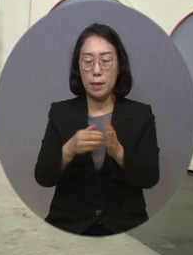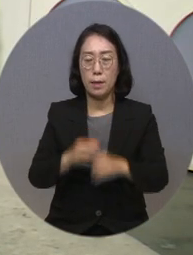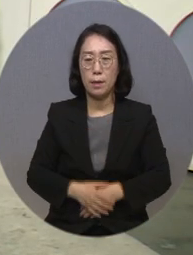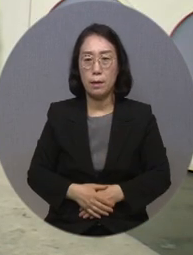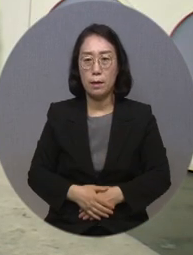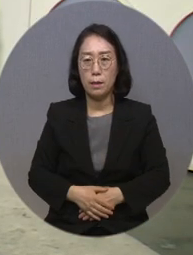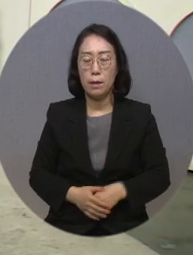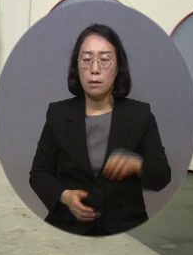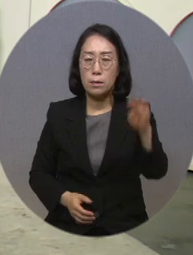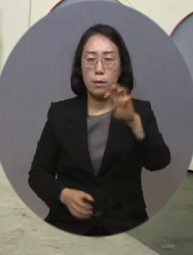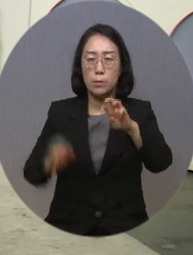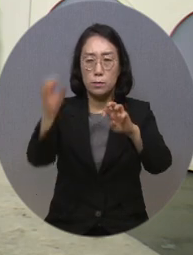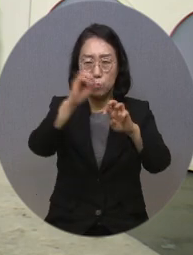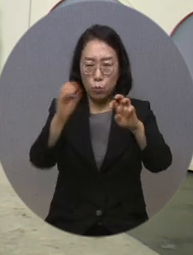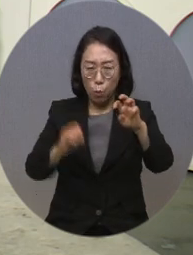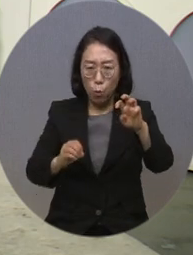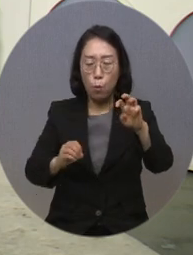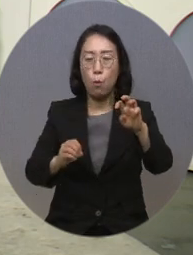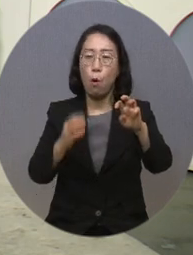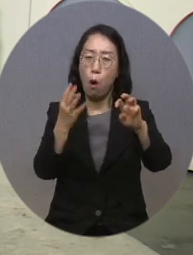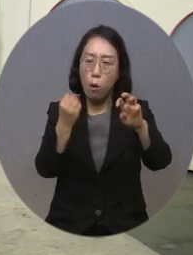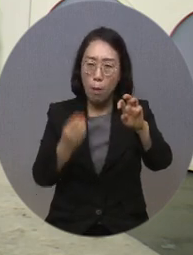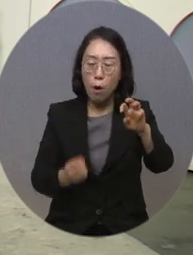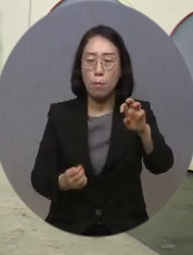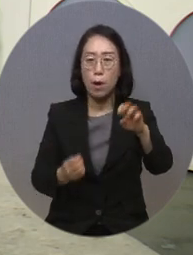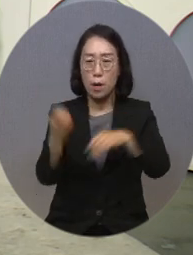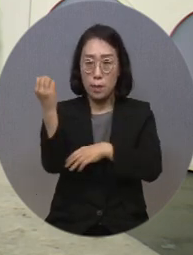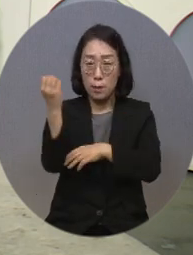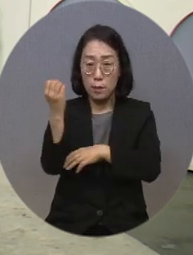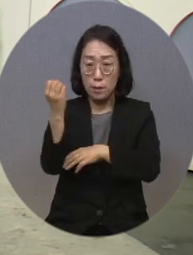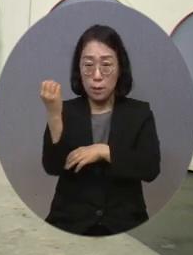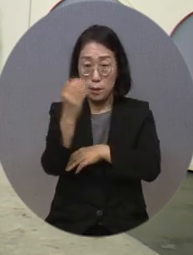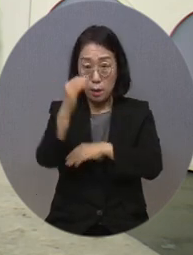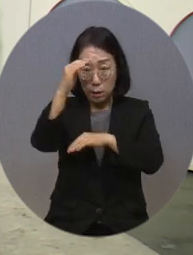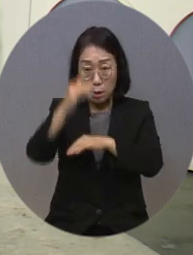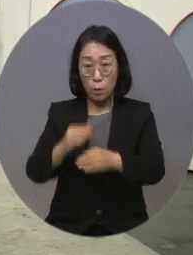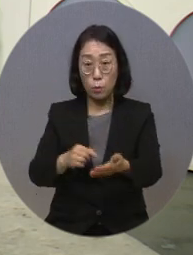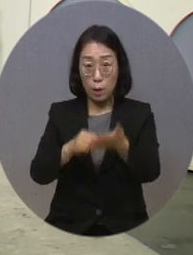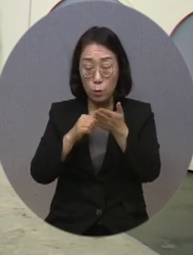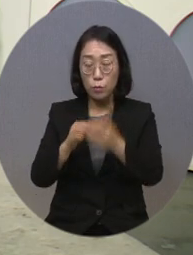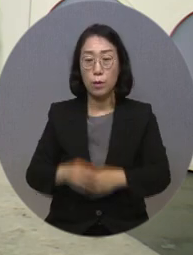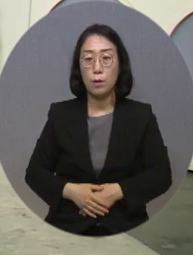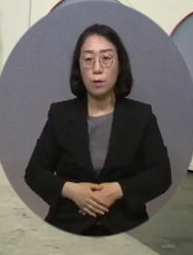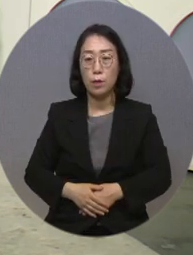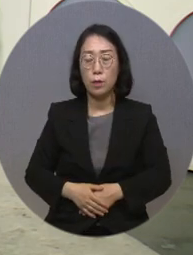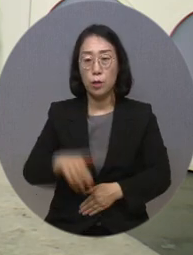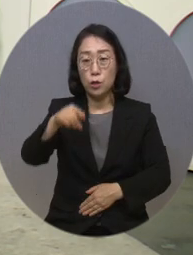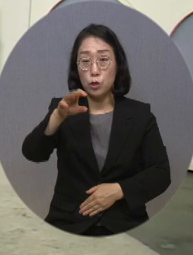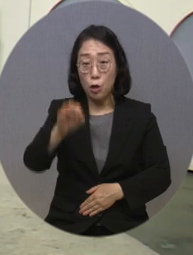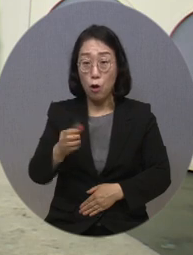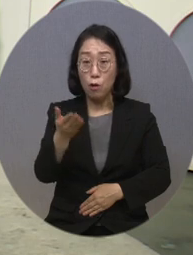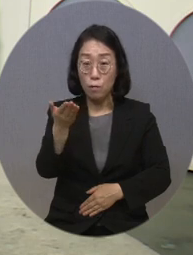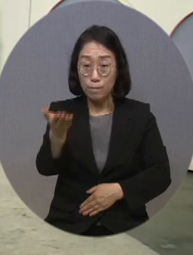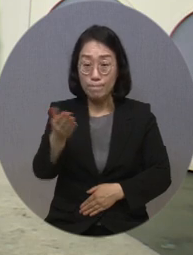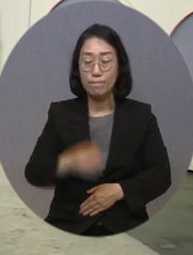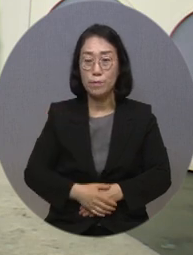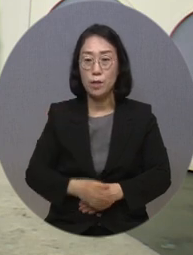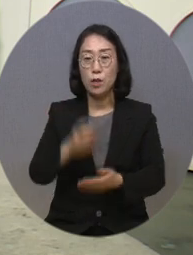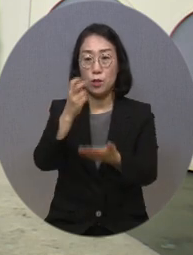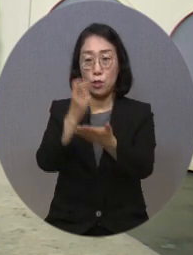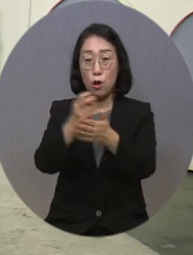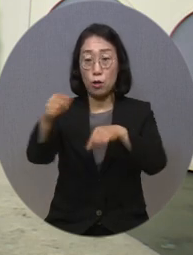뭐 30%를 인하하느니 어쩌느니 이런 보도가 나옵니다만은 다 우리 정 의원께서 그렇게 정책